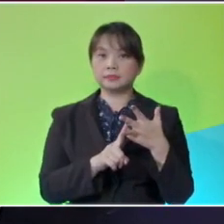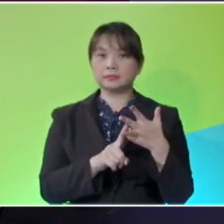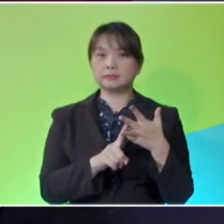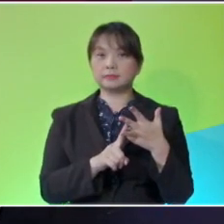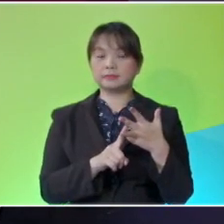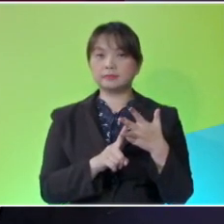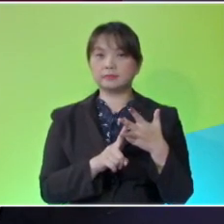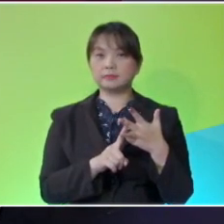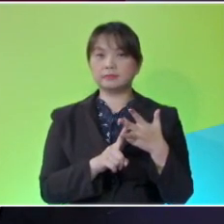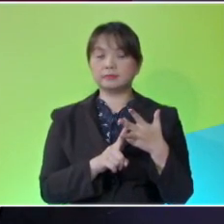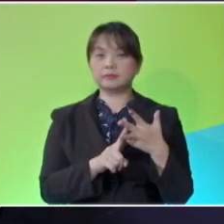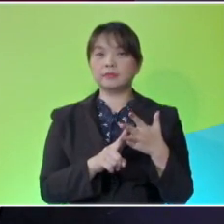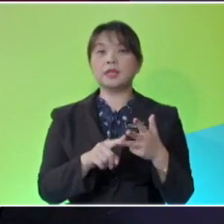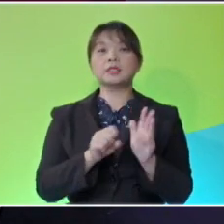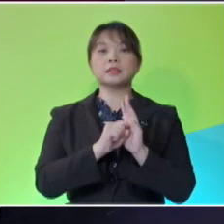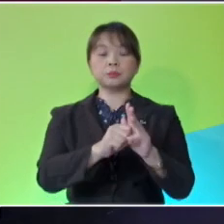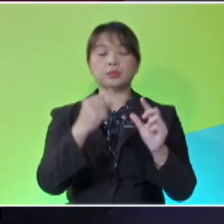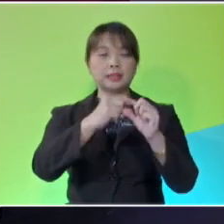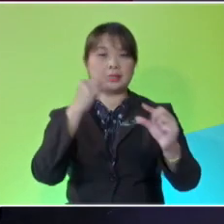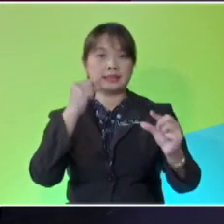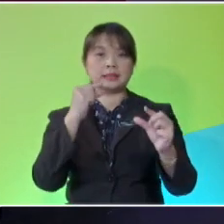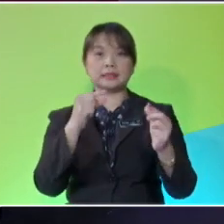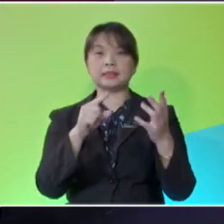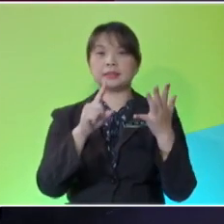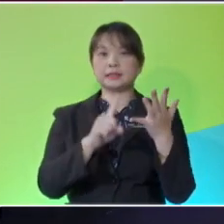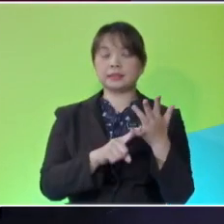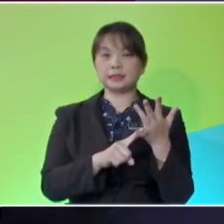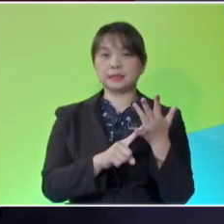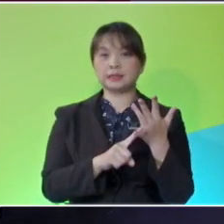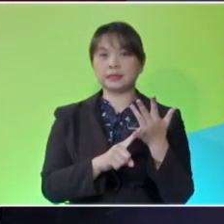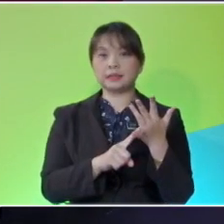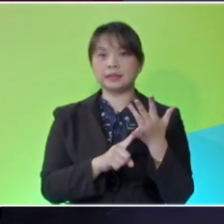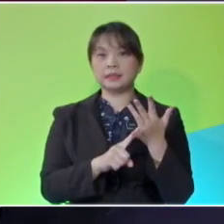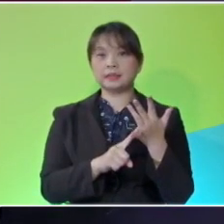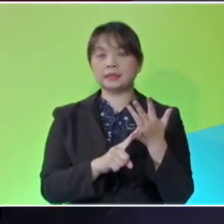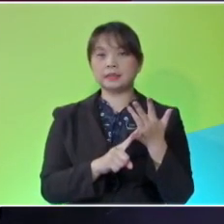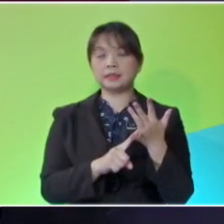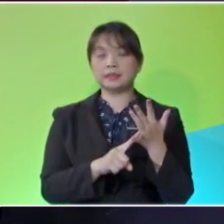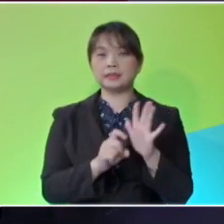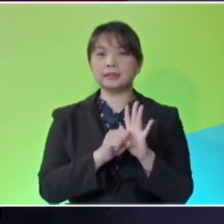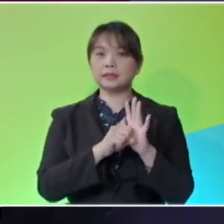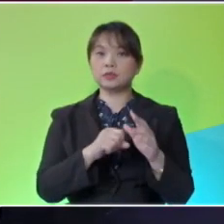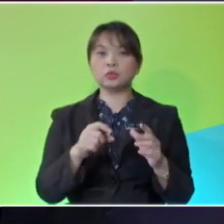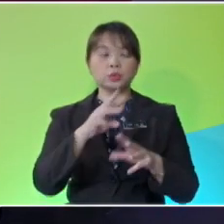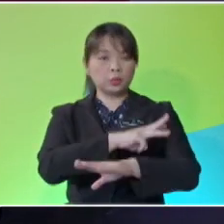lagi satu simbol garis size simbol garis sign kalau untuk kawasan yang luas seperti hutan